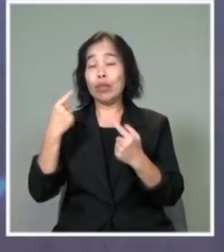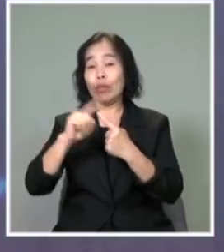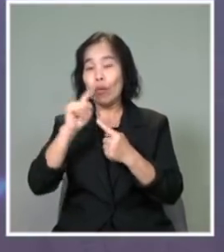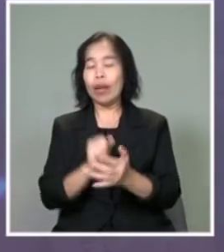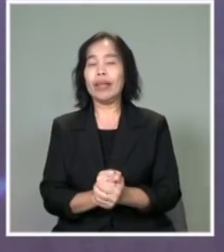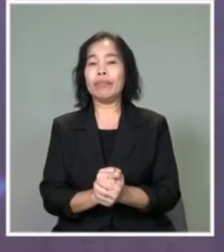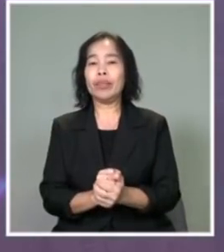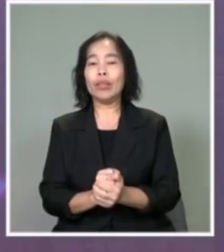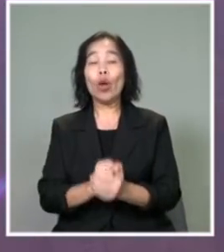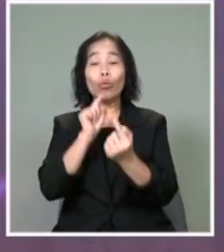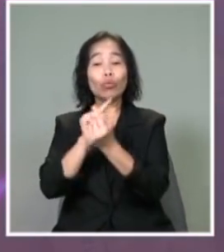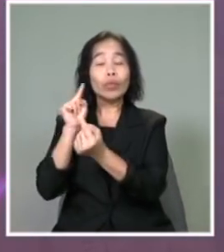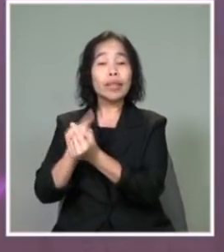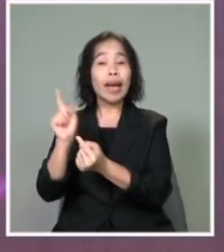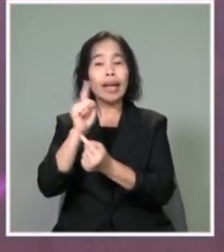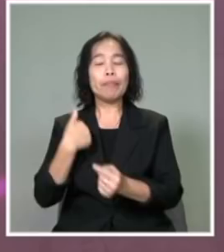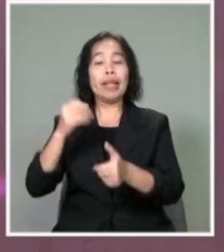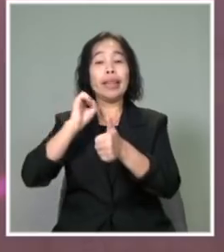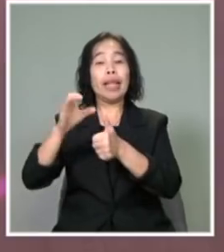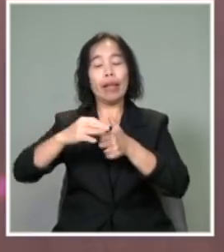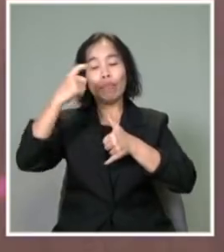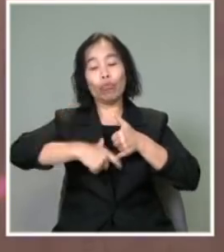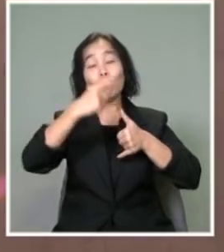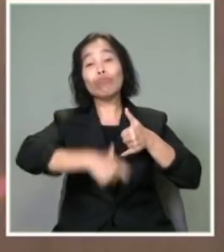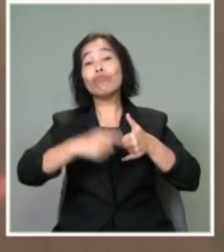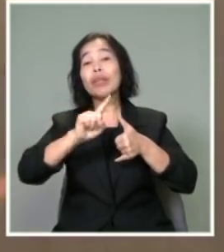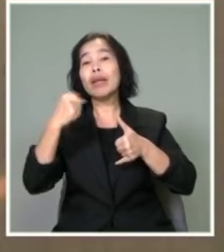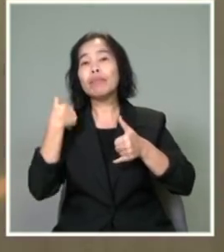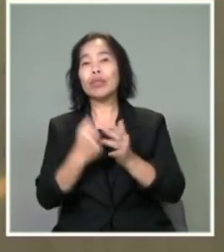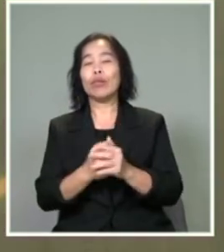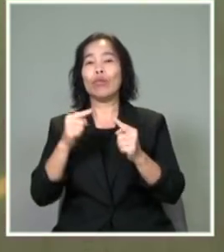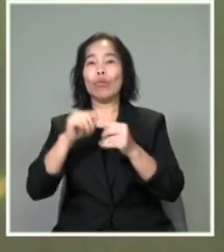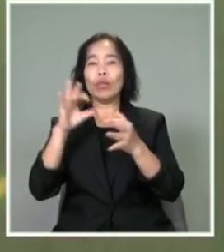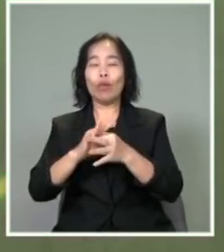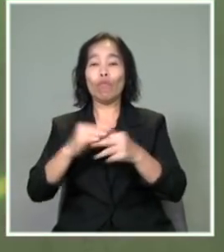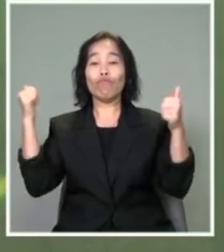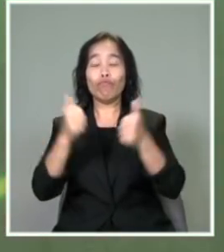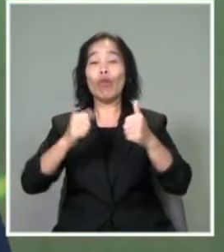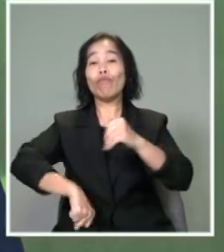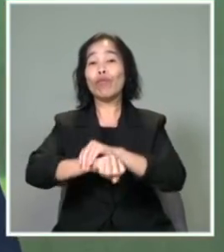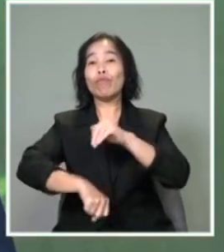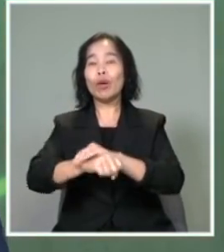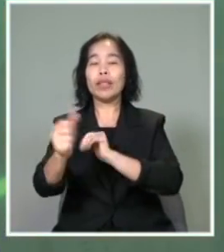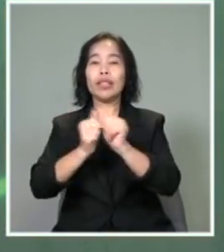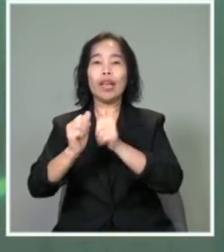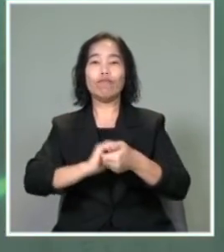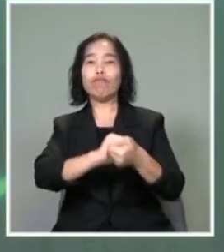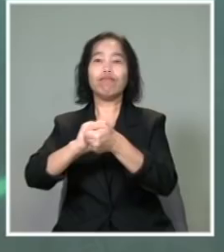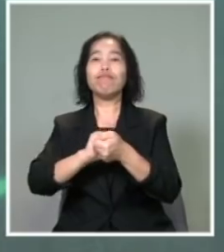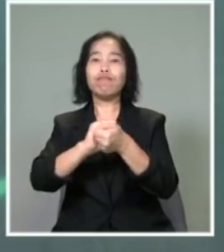ความรู้จักแล้วก็เป็นการแนะนำตัวกันครั้งแรกอย่างเป็นทางการนะครับกับศึกฟุตบอลจตุรมิตรครับการแข่งขันฟุตบอลจตุรมิตรสามัคคีครั้